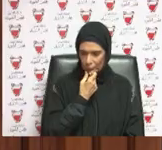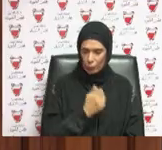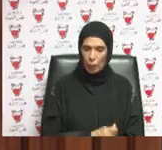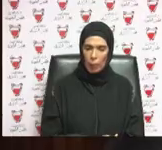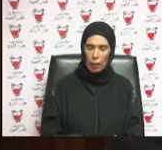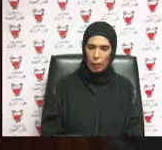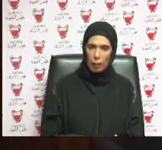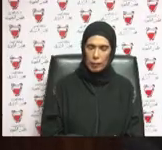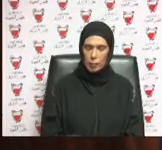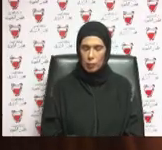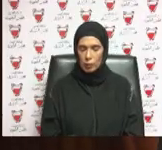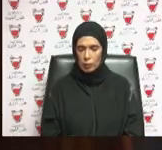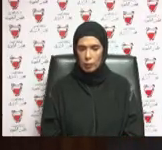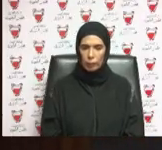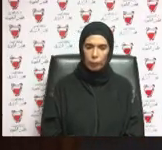شكرا معالي الرئيس.